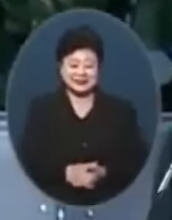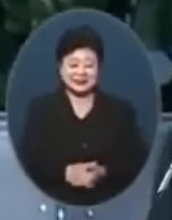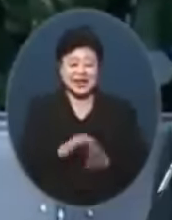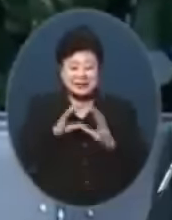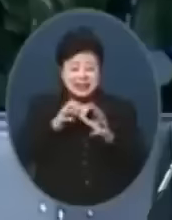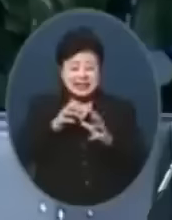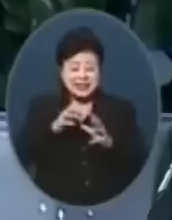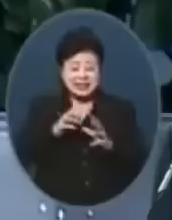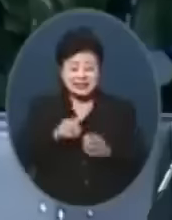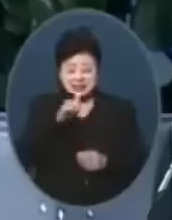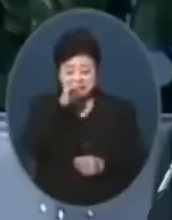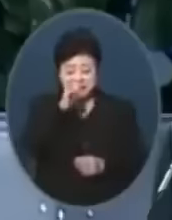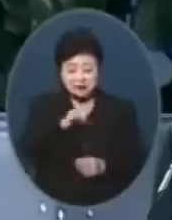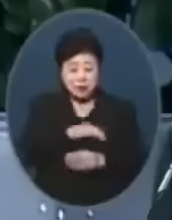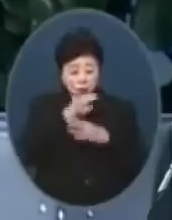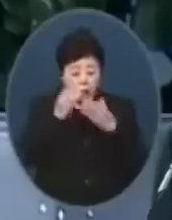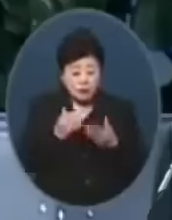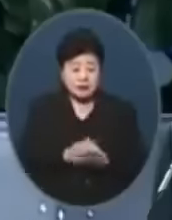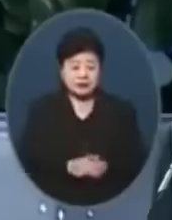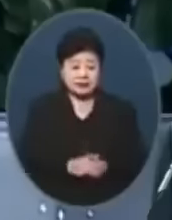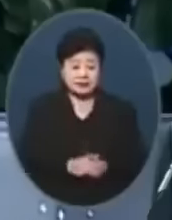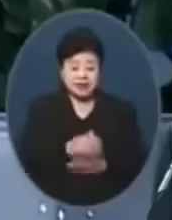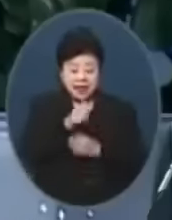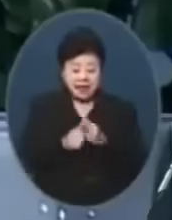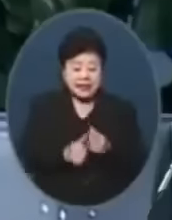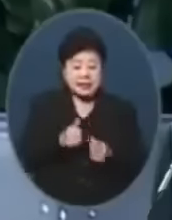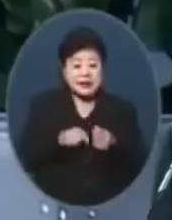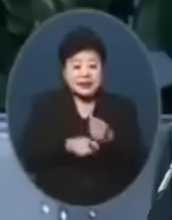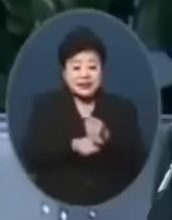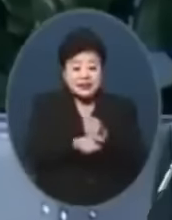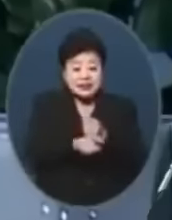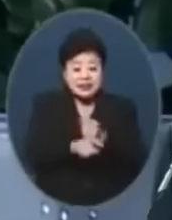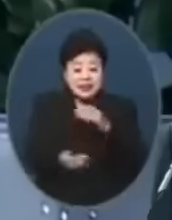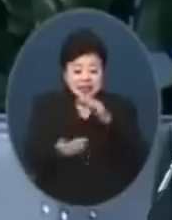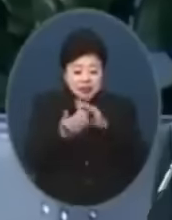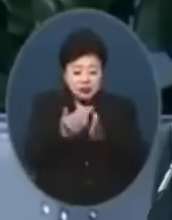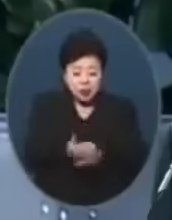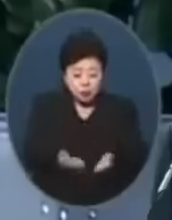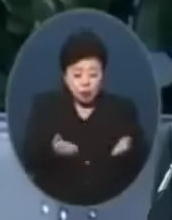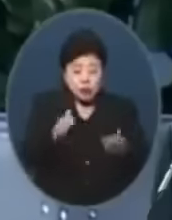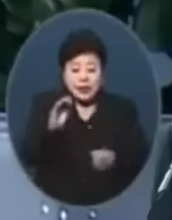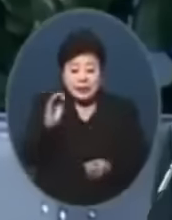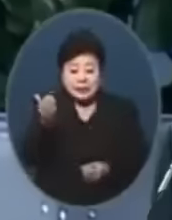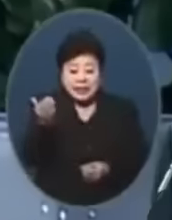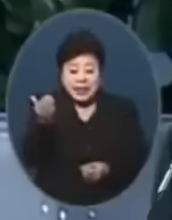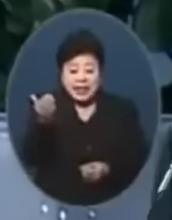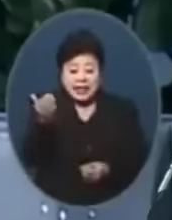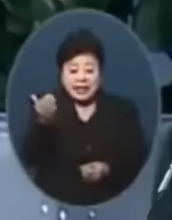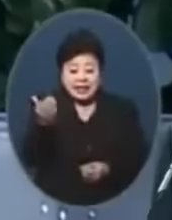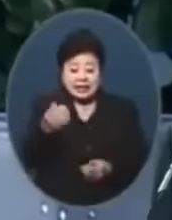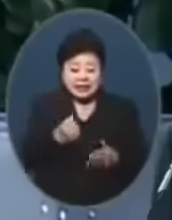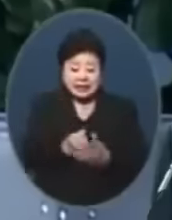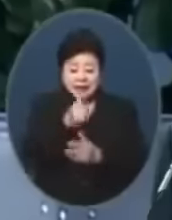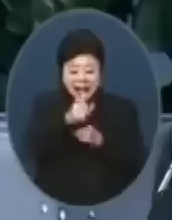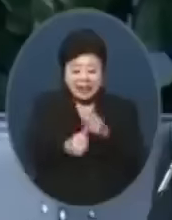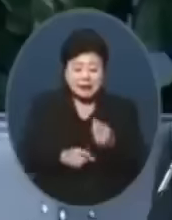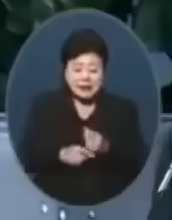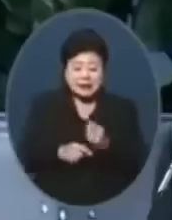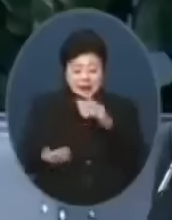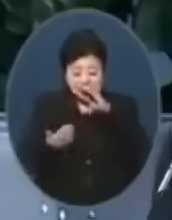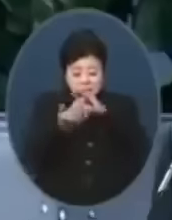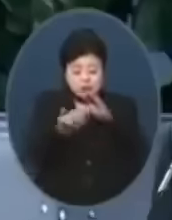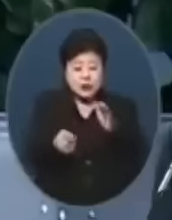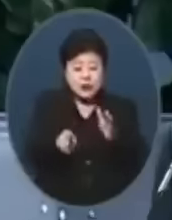세상에서 일어나는 모든 것은 하나님의 뜻을 이루는 도구가 됩니다. 그러므로 하나님 뜻을 이루기